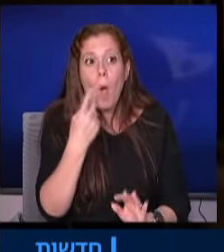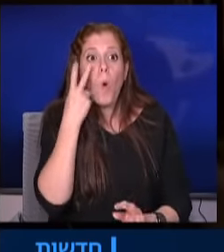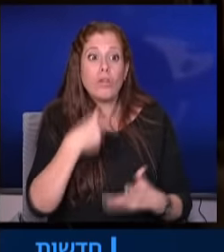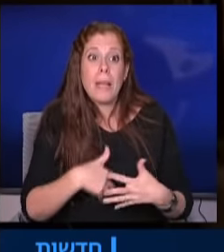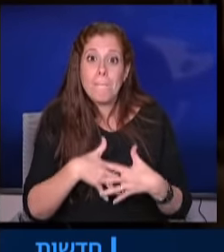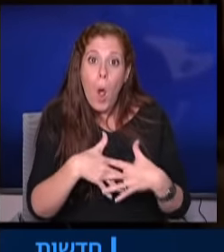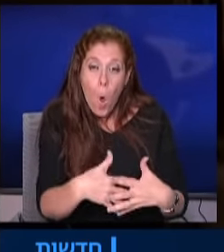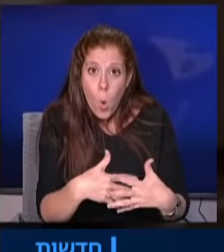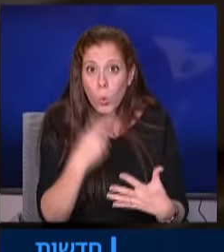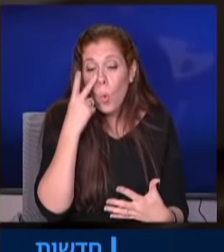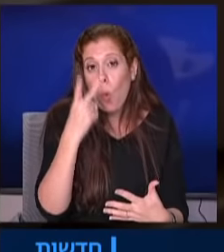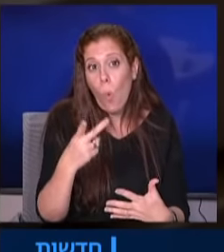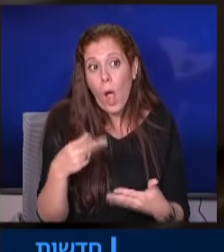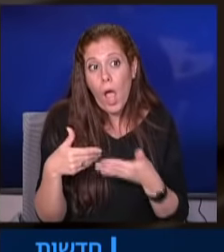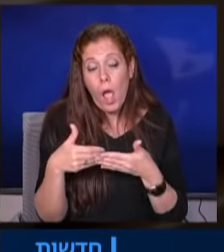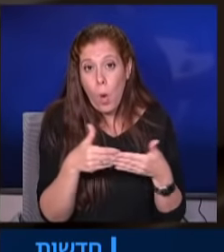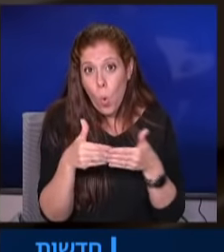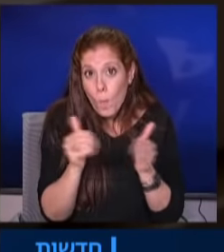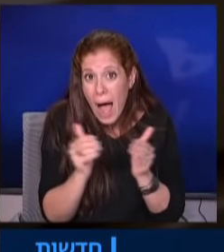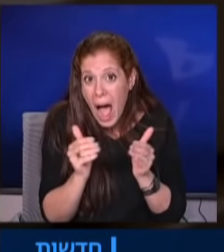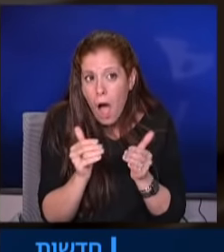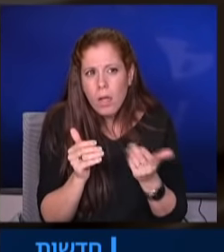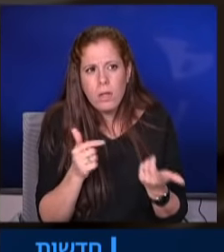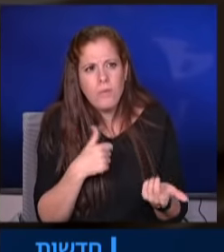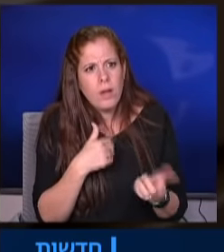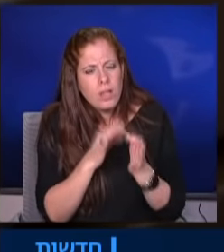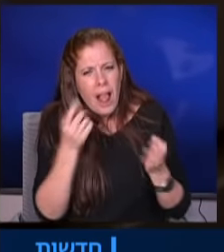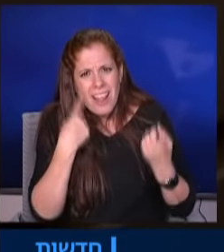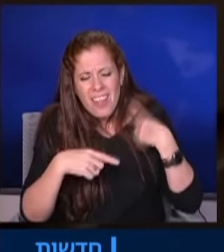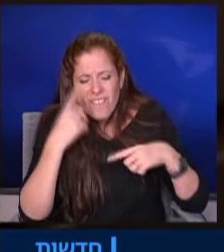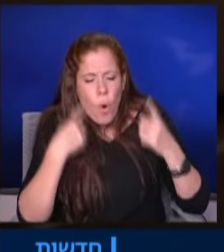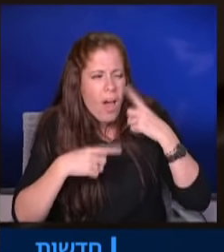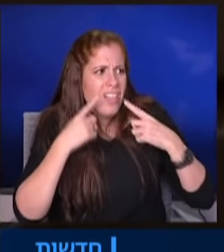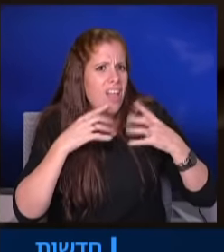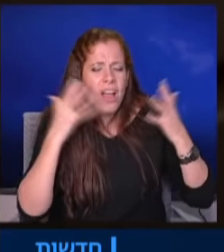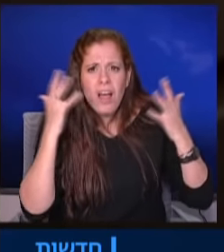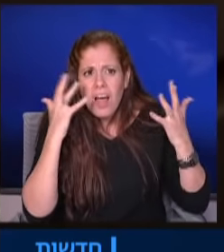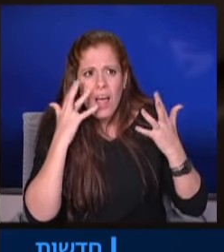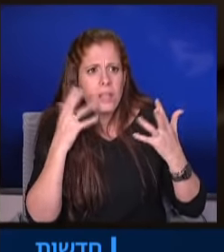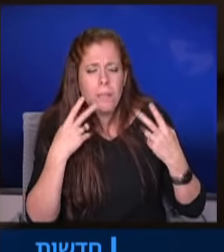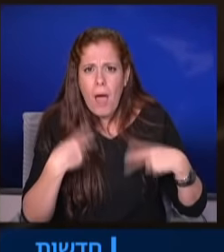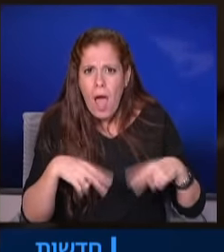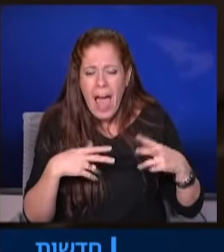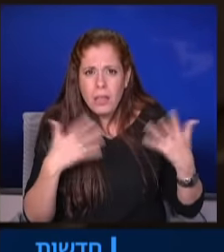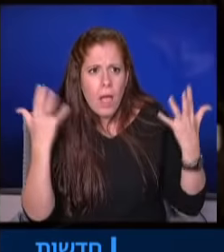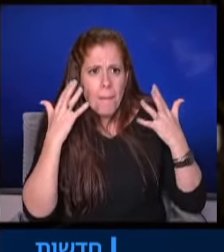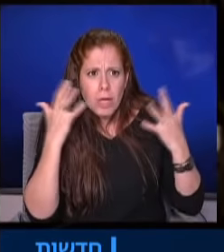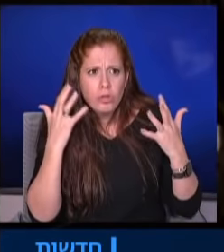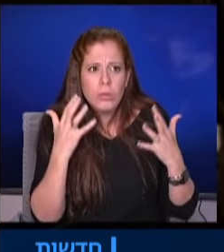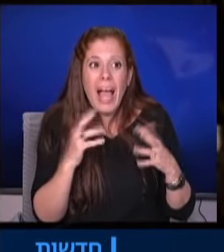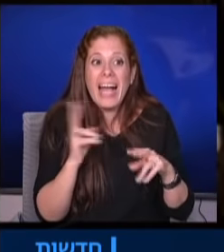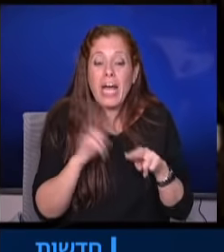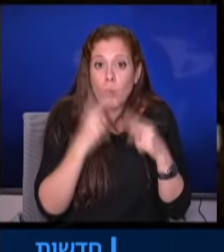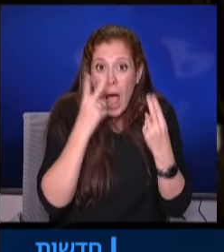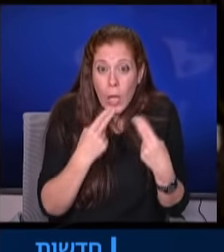רואה את העובר, ואני התחלתי לפקוד ולהיכנס למעין התקף חרדה, ורק אחרי שהוא ראה את